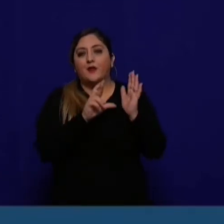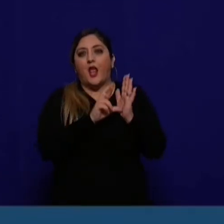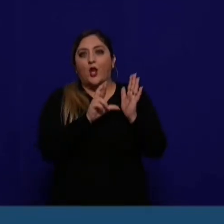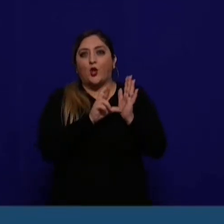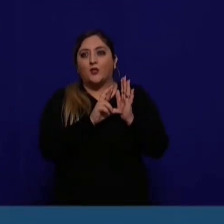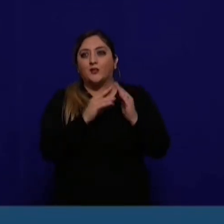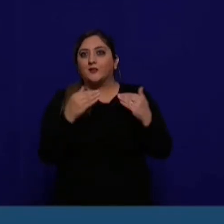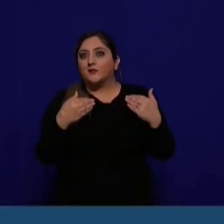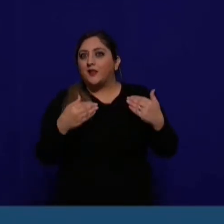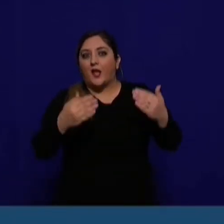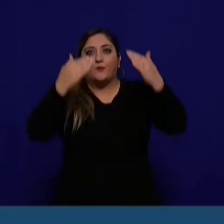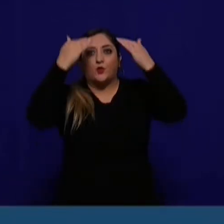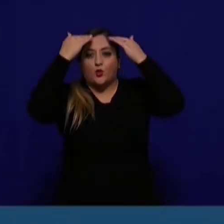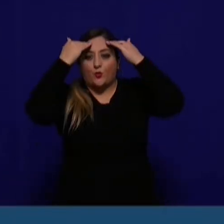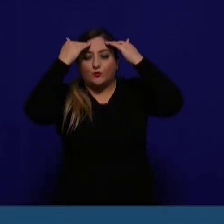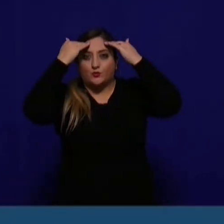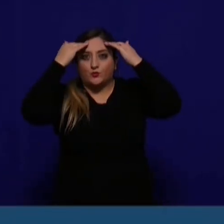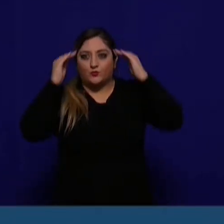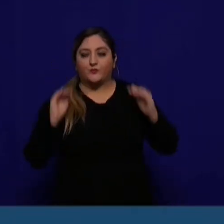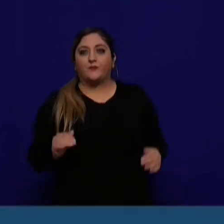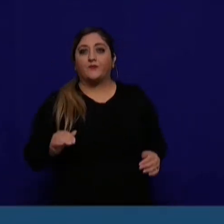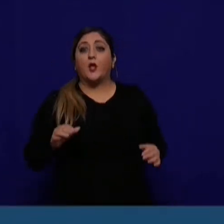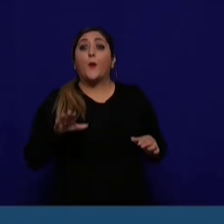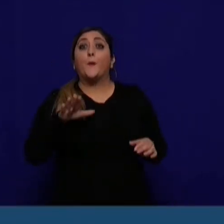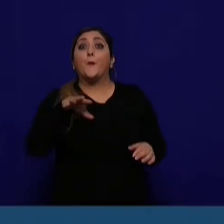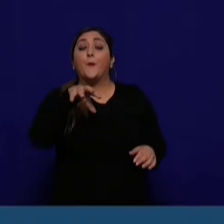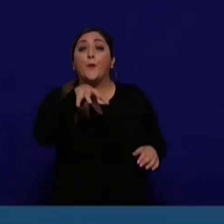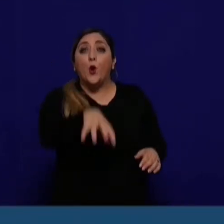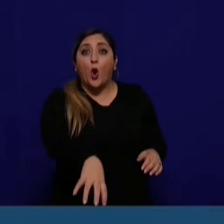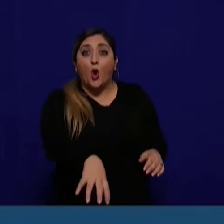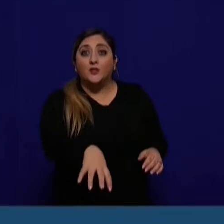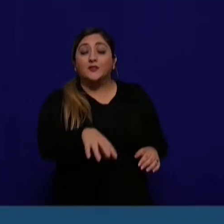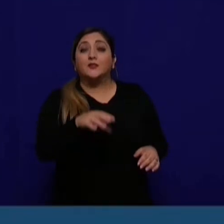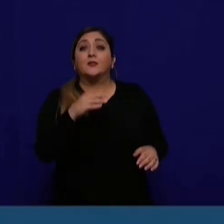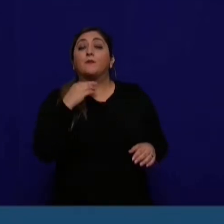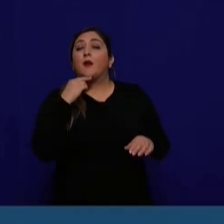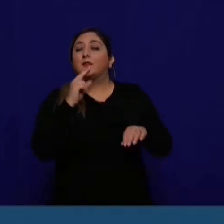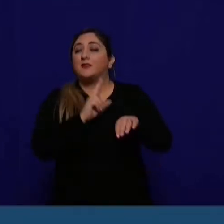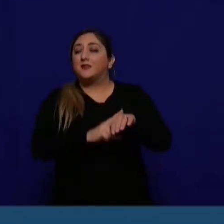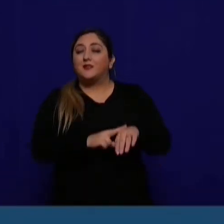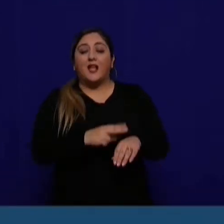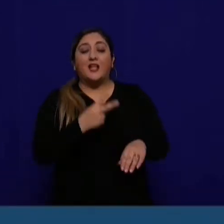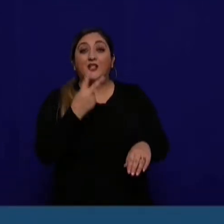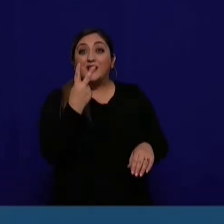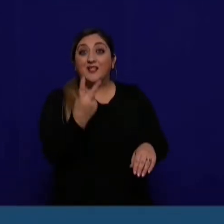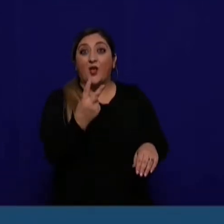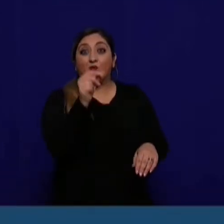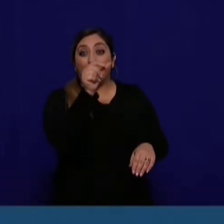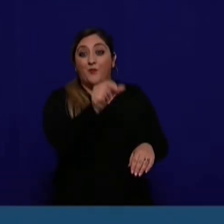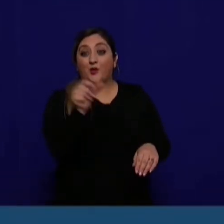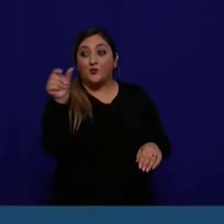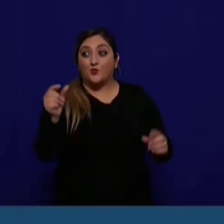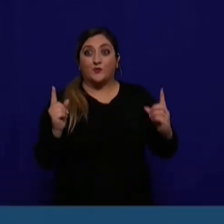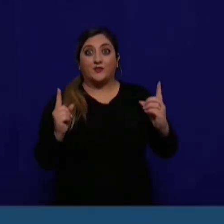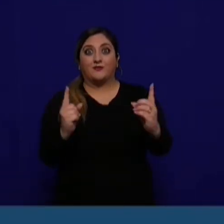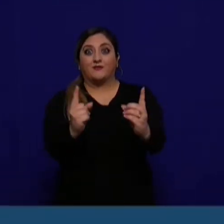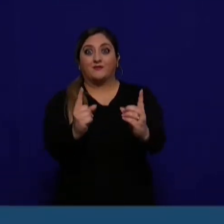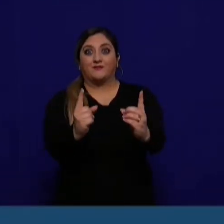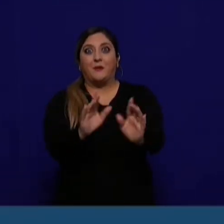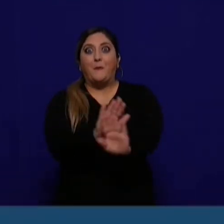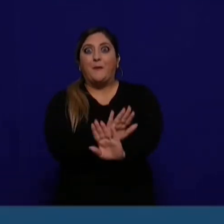jiġu segwiti. Jekk għandek post li huwa pubbliku ma jistax ikollok iżjed minn 2 persuni li jkunu qegħdin qrib ta' xulxin. U allura hemmhekk inti